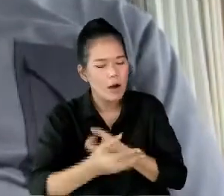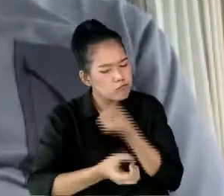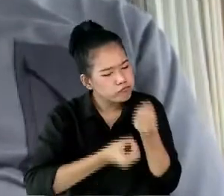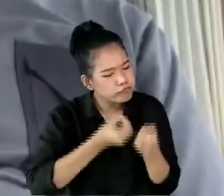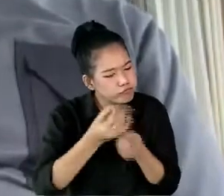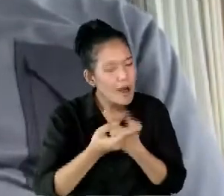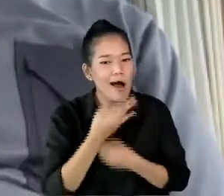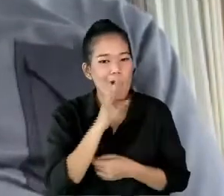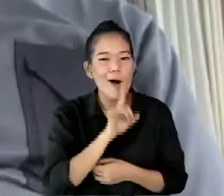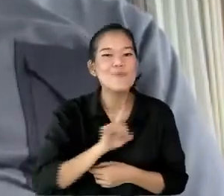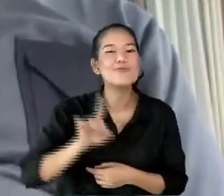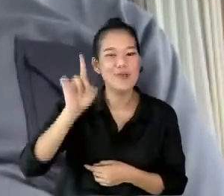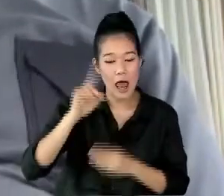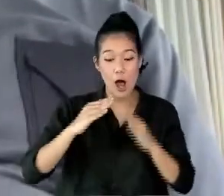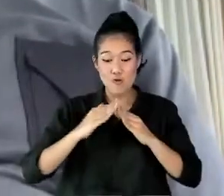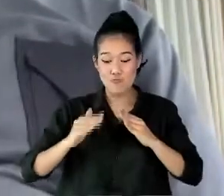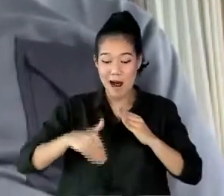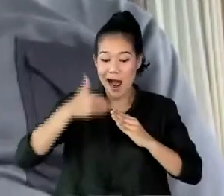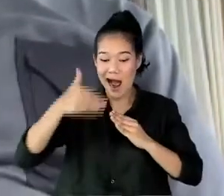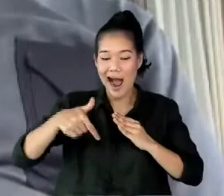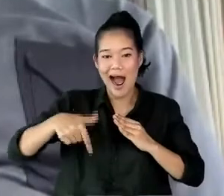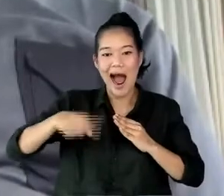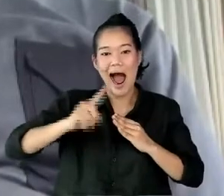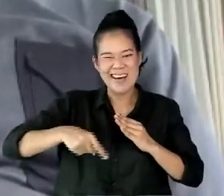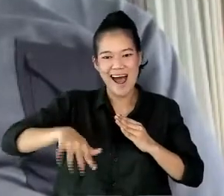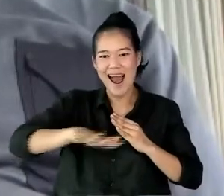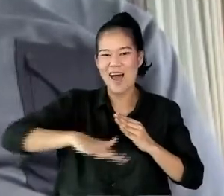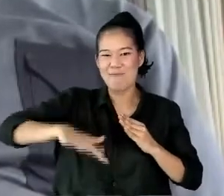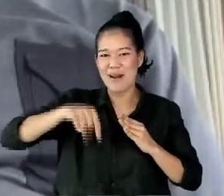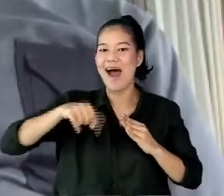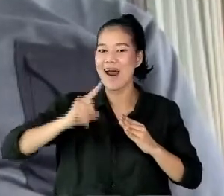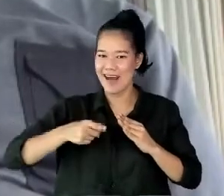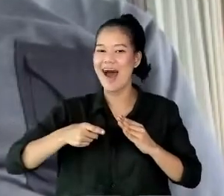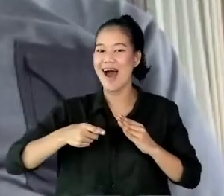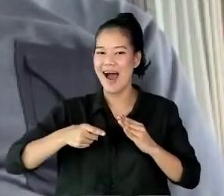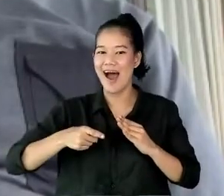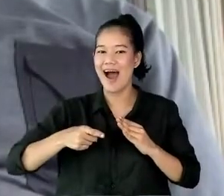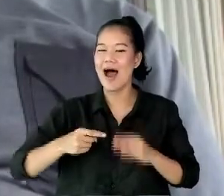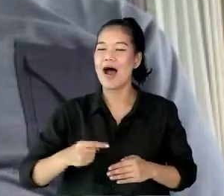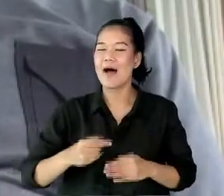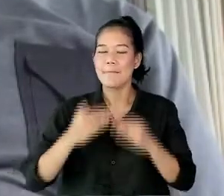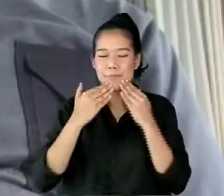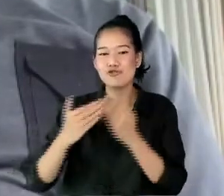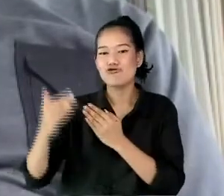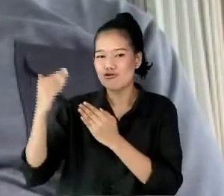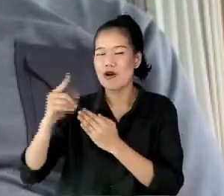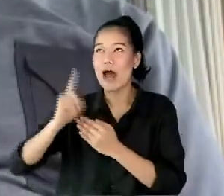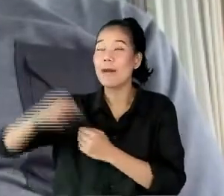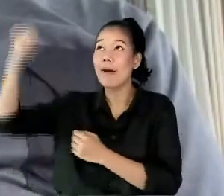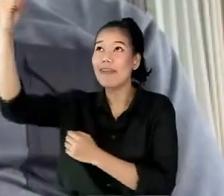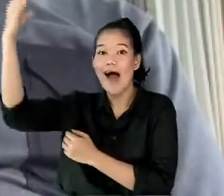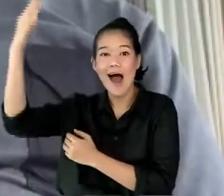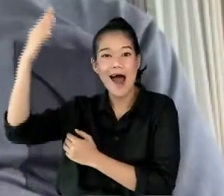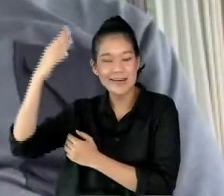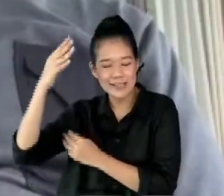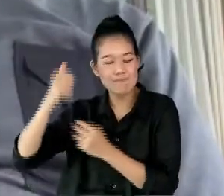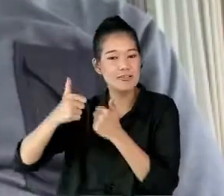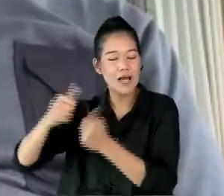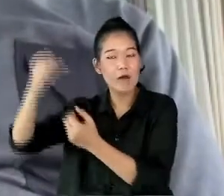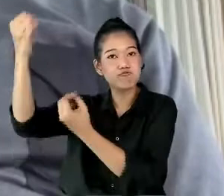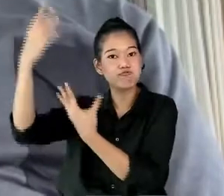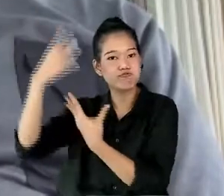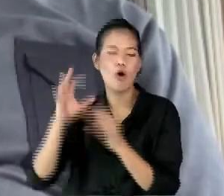alhamdulillah kita masih punya halaman gitu ya. Kita bersyukur masih ada di lingkungan yang memang kita dapat matahari, kita dapat lingkungan